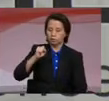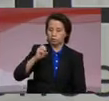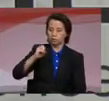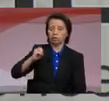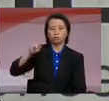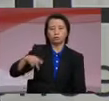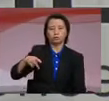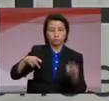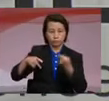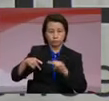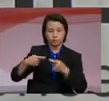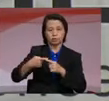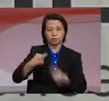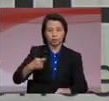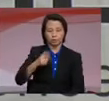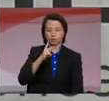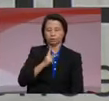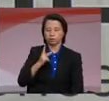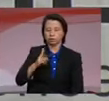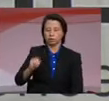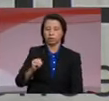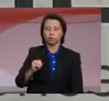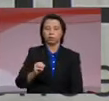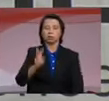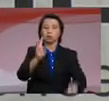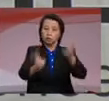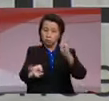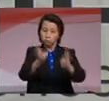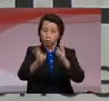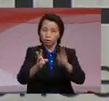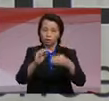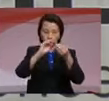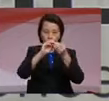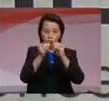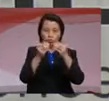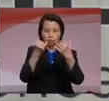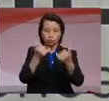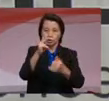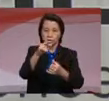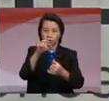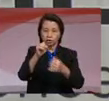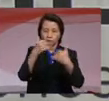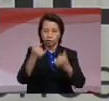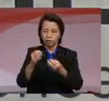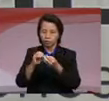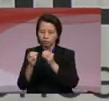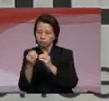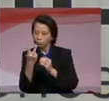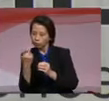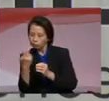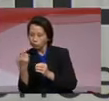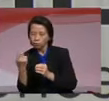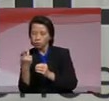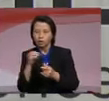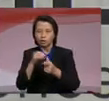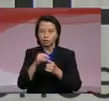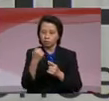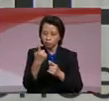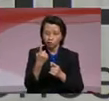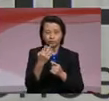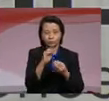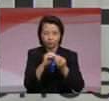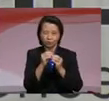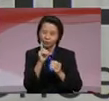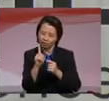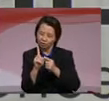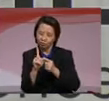telah dikeluarkan oleh Kementerian Kesihatan. Iaitu walaupun angka kita masih 2 digit ataupun 1 digit,